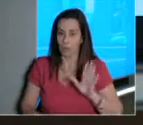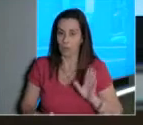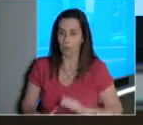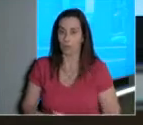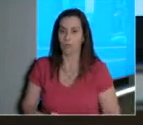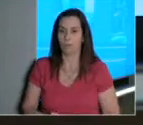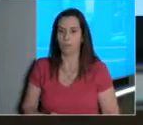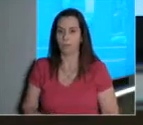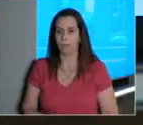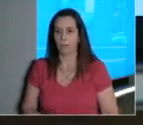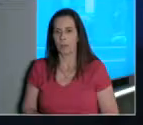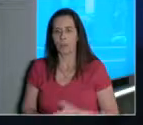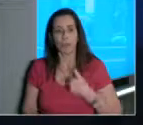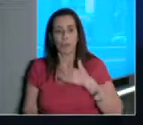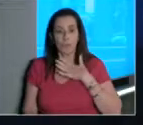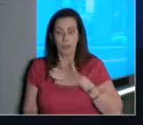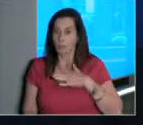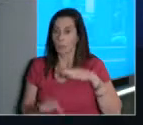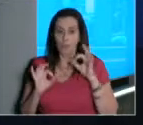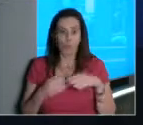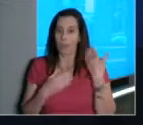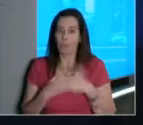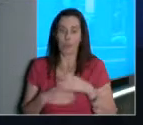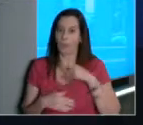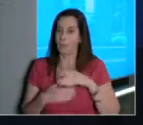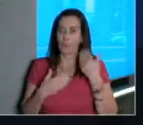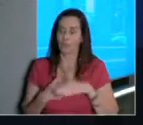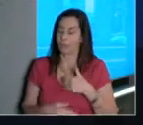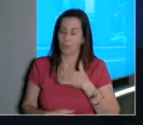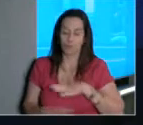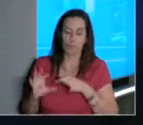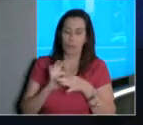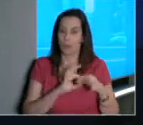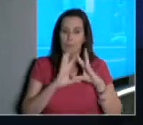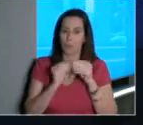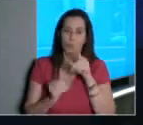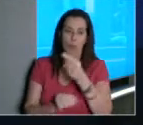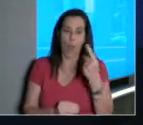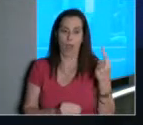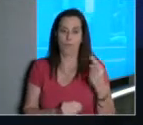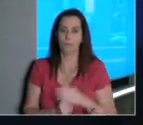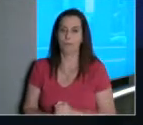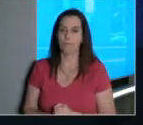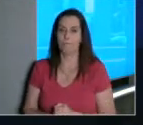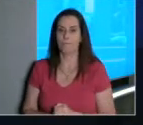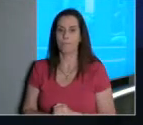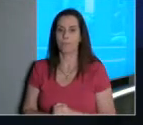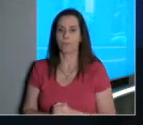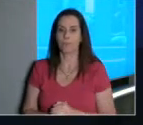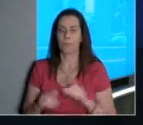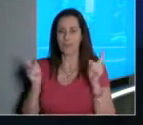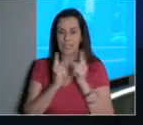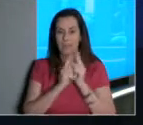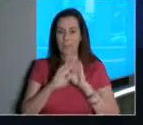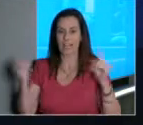בלתי חוקית בעליל. אז אני ארצה, אנחנו ממש ממש בסוף, אנחנו חייבים לסיים, אז אני ארצה משפט סיכום של דינה, משפט סיכום של דוקטור נוריאלי, ברשותכם